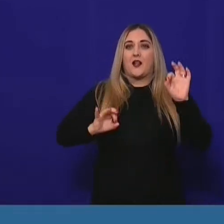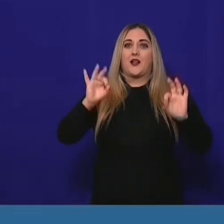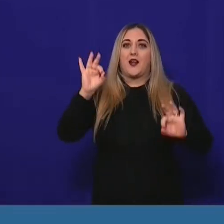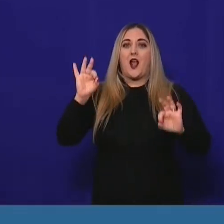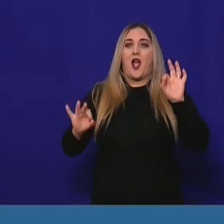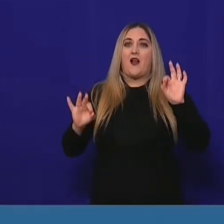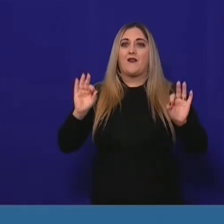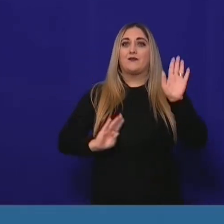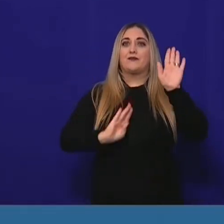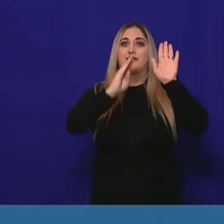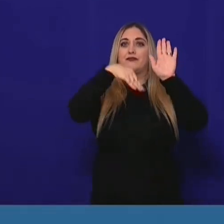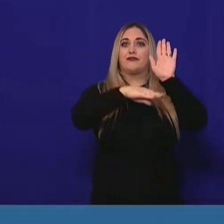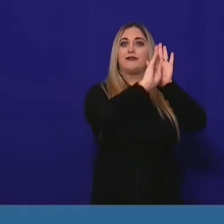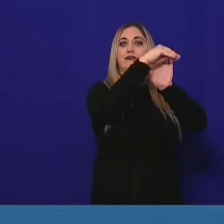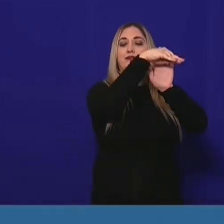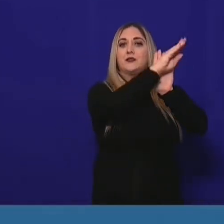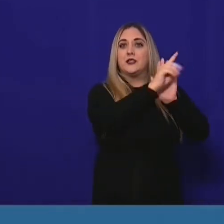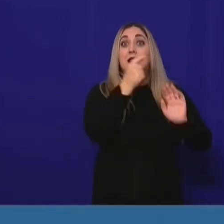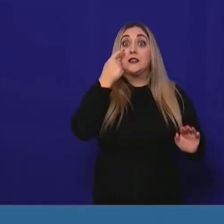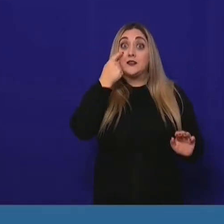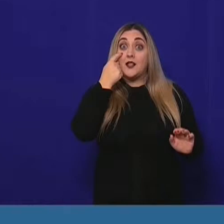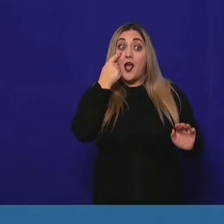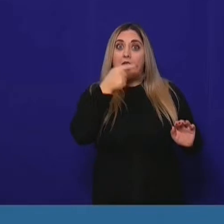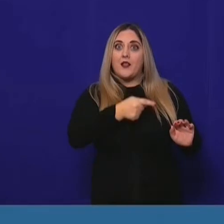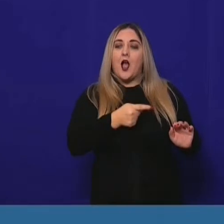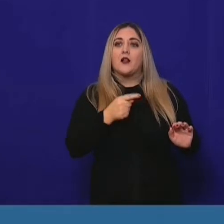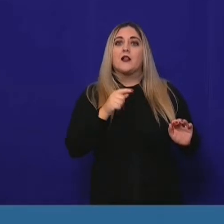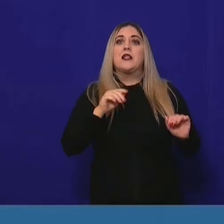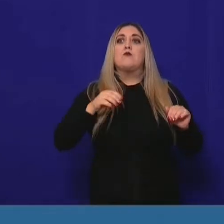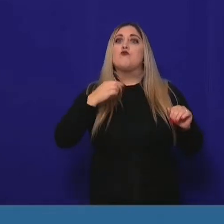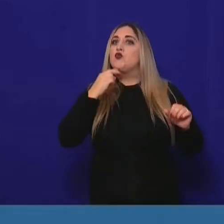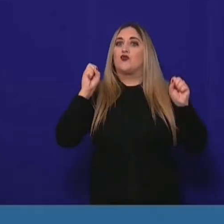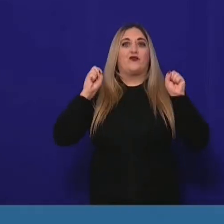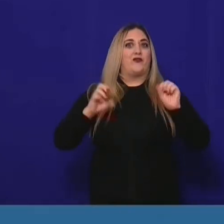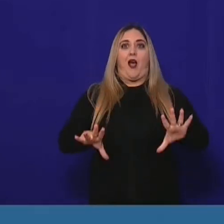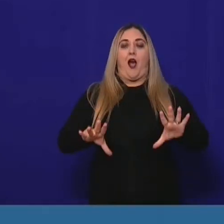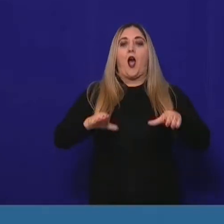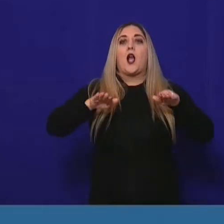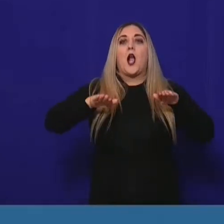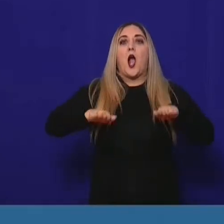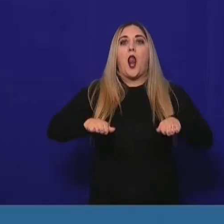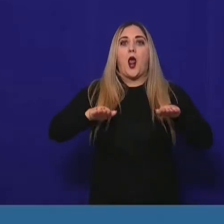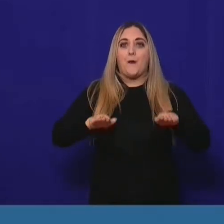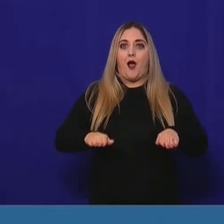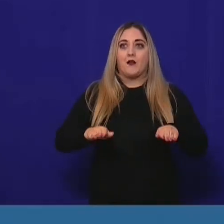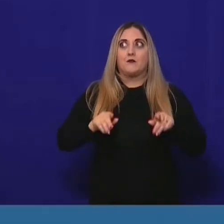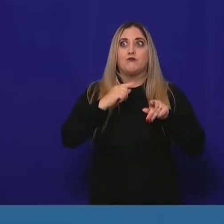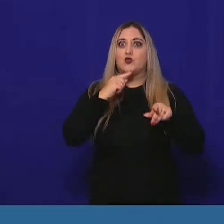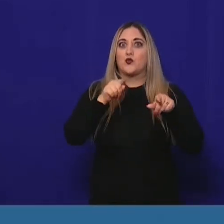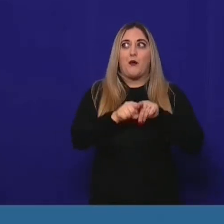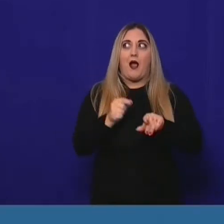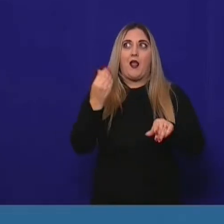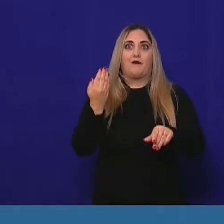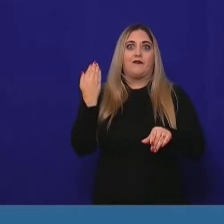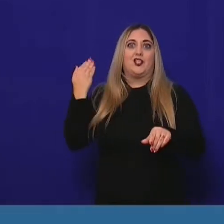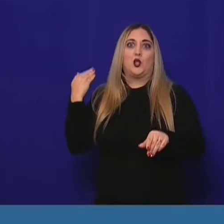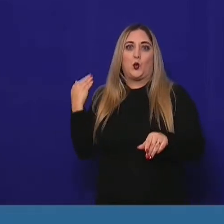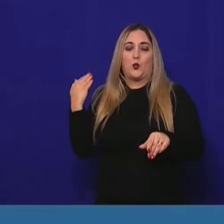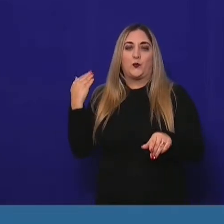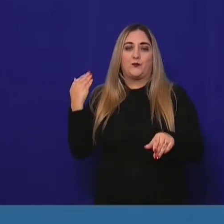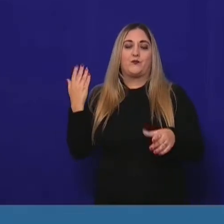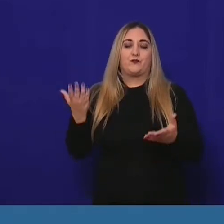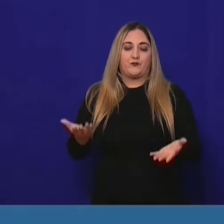tal-graf kif tiżdied naraw li din ir-rata ta' żieda mhijiex daqshekk qawwija daqskemm kien qed ikollna